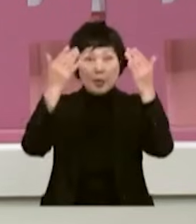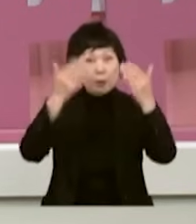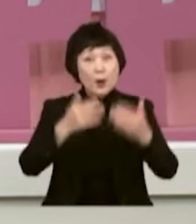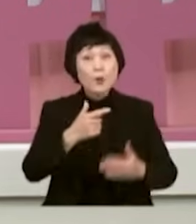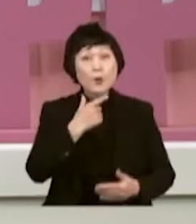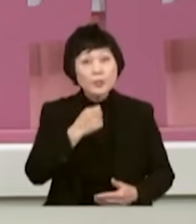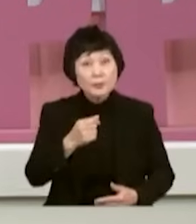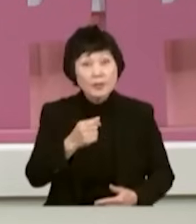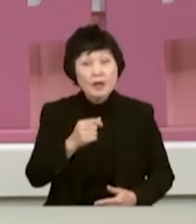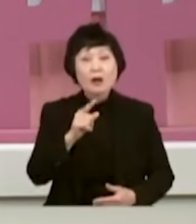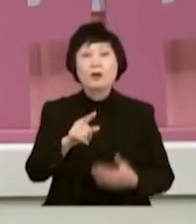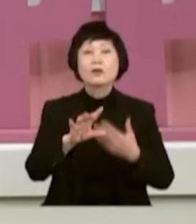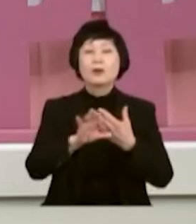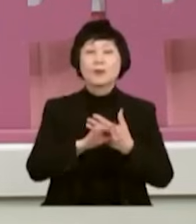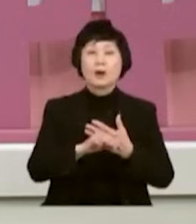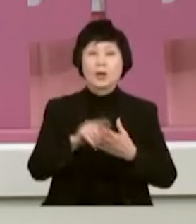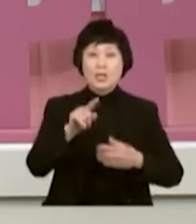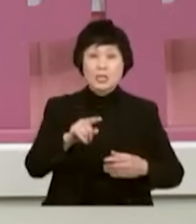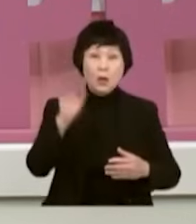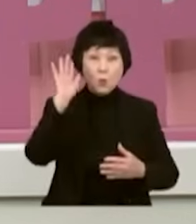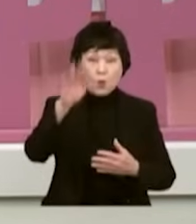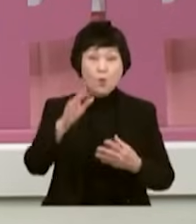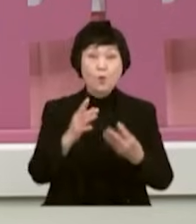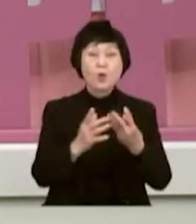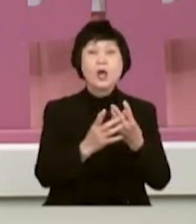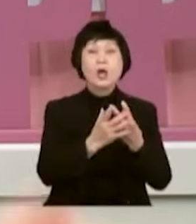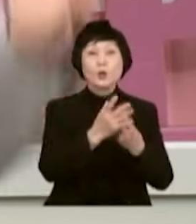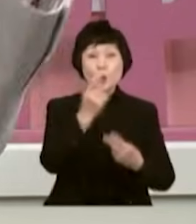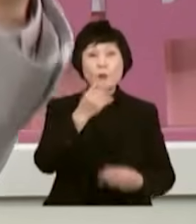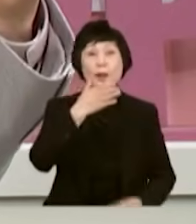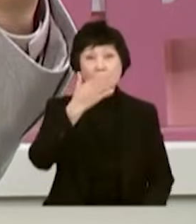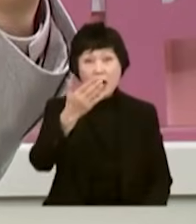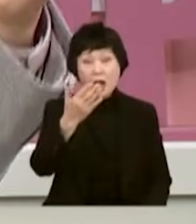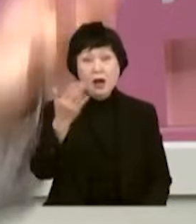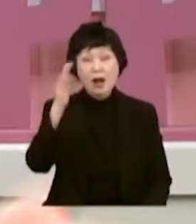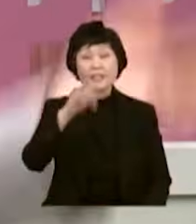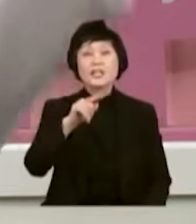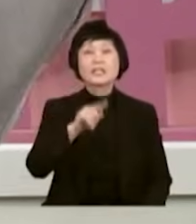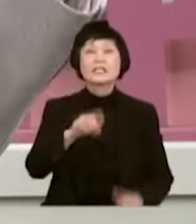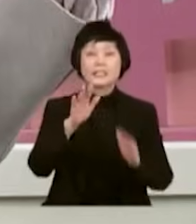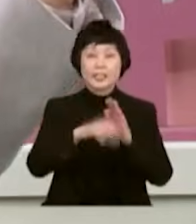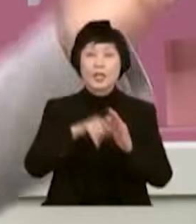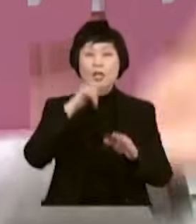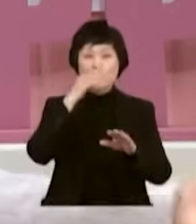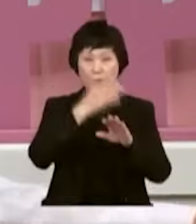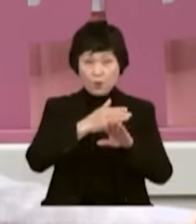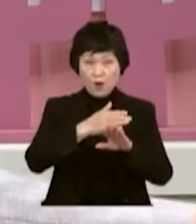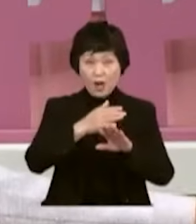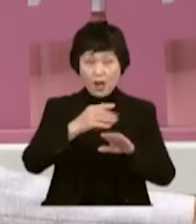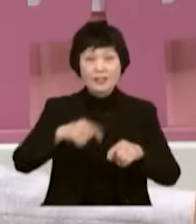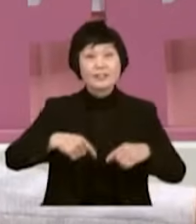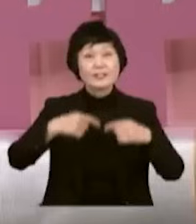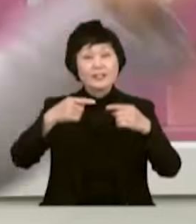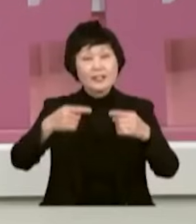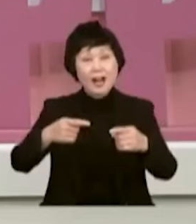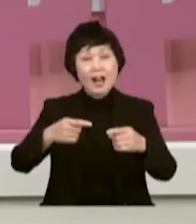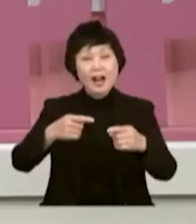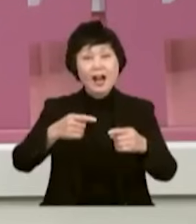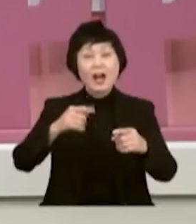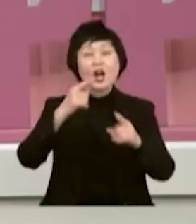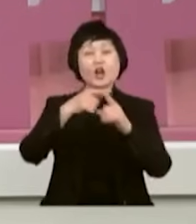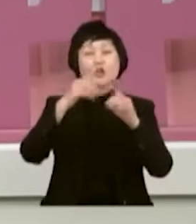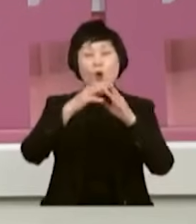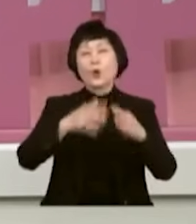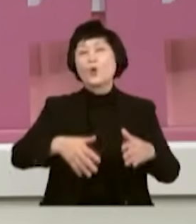복음으로 통일이 반드시 됩니다. 네. 그때 북한에 가서 하나님의 성전을 채워서 성전을 지어서 거기에 전도해서 채우는